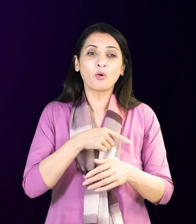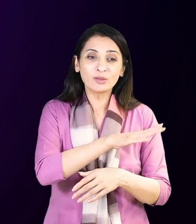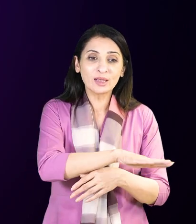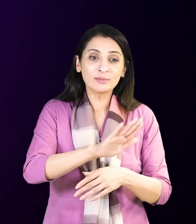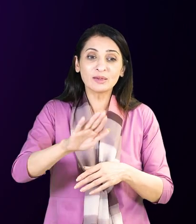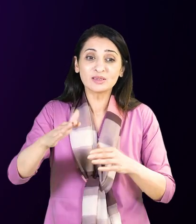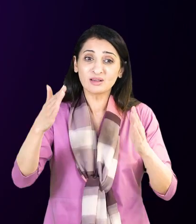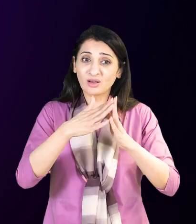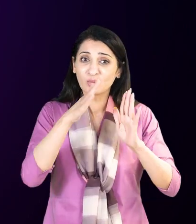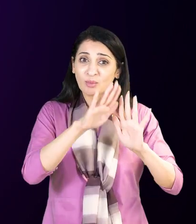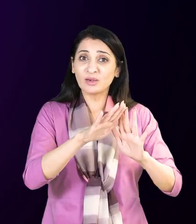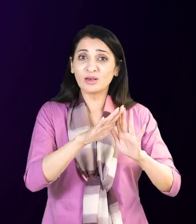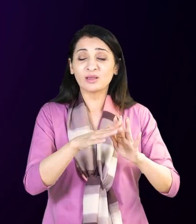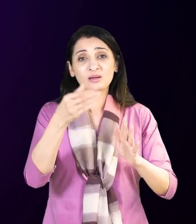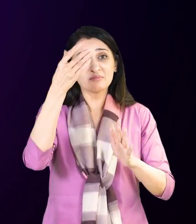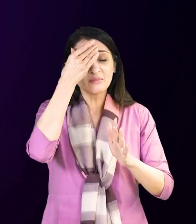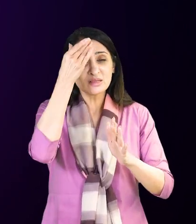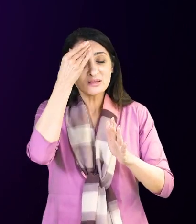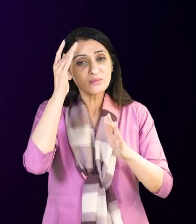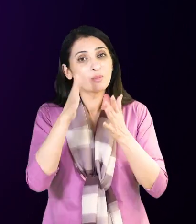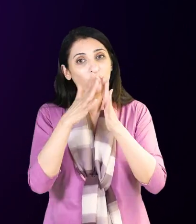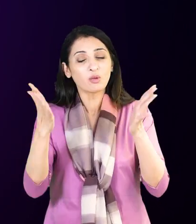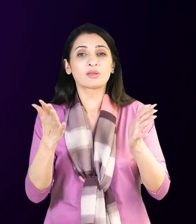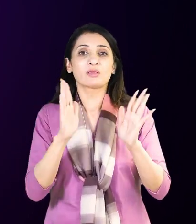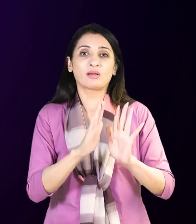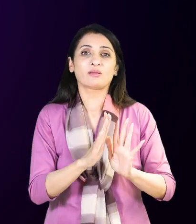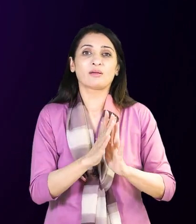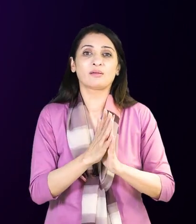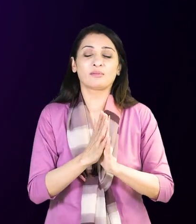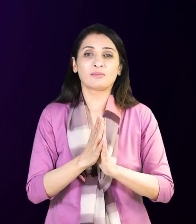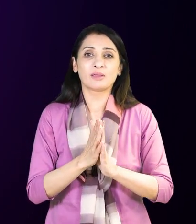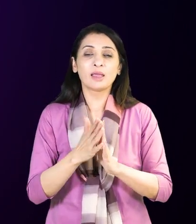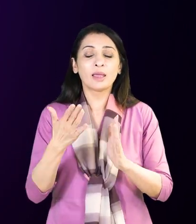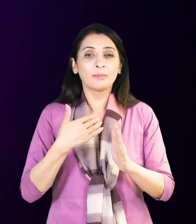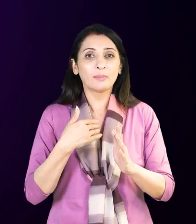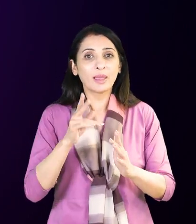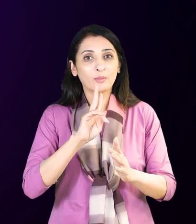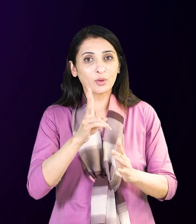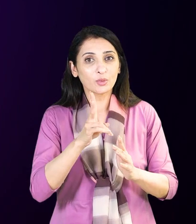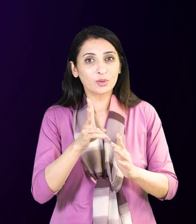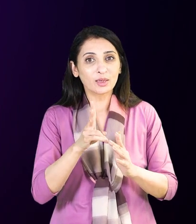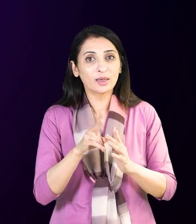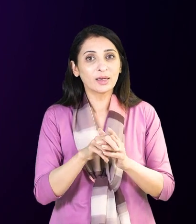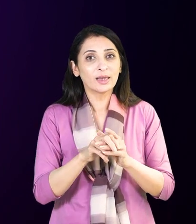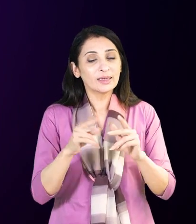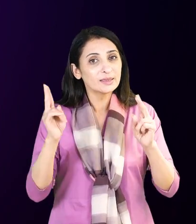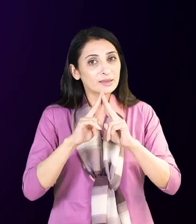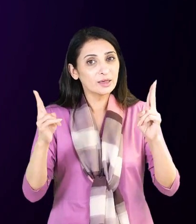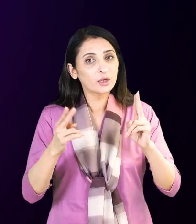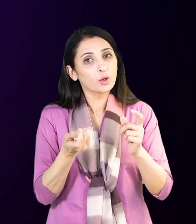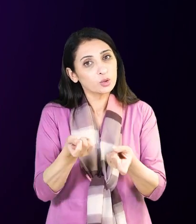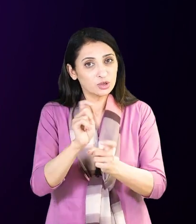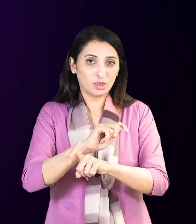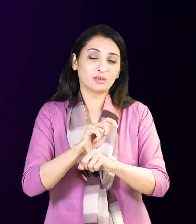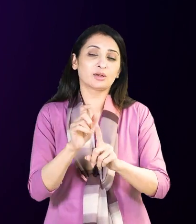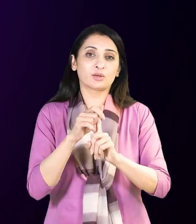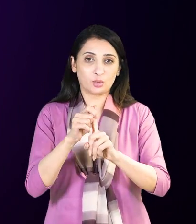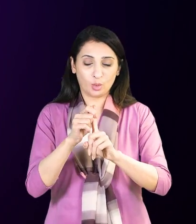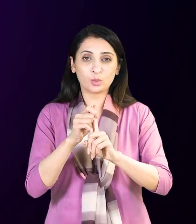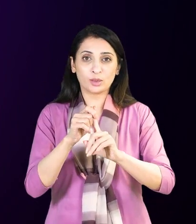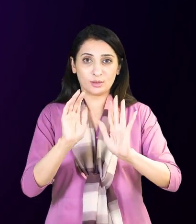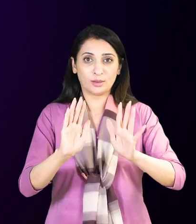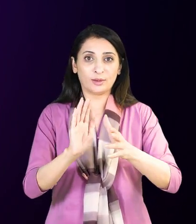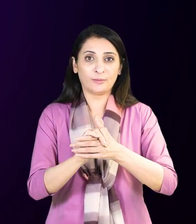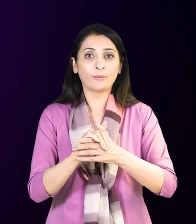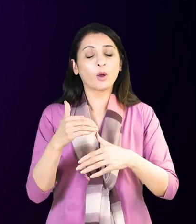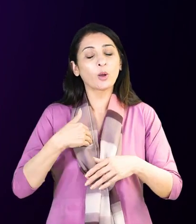भी रहते हैं, बट उनके एट द सेम टाइम बहुत प्रॉब्लम्स भी हैं। सो आई थिंक फॉर दैट आई वुड से कि इस अप्रोच को थोड़ा